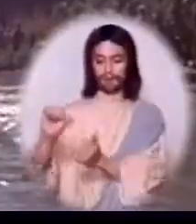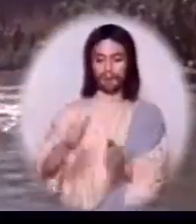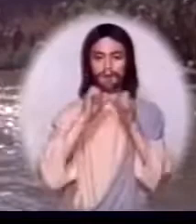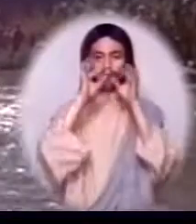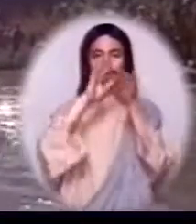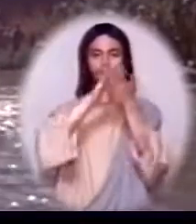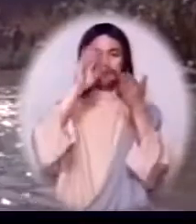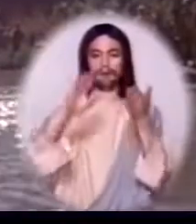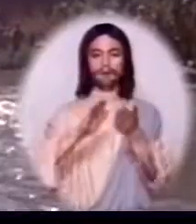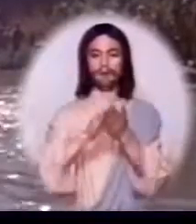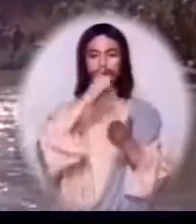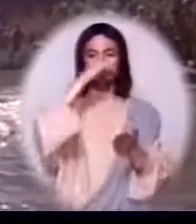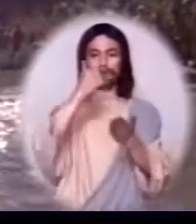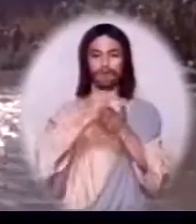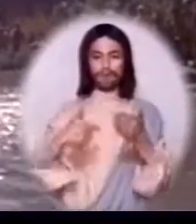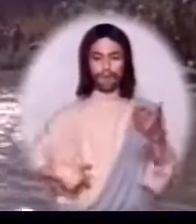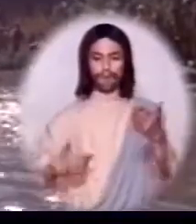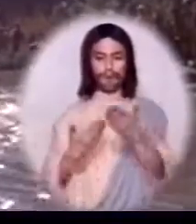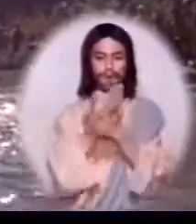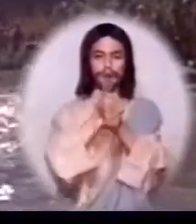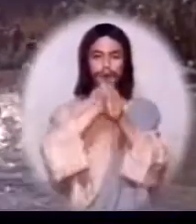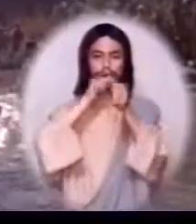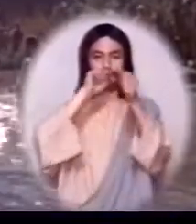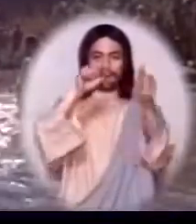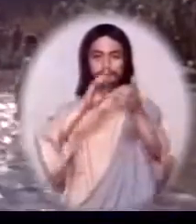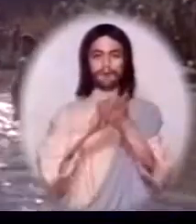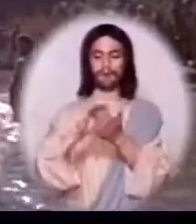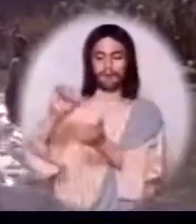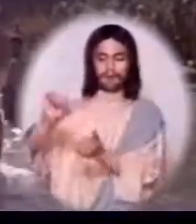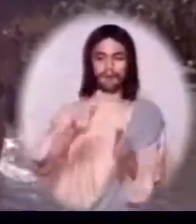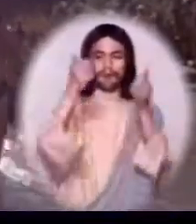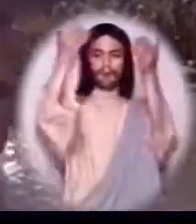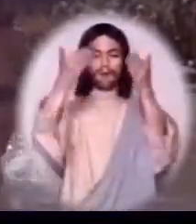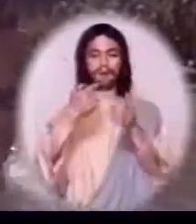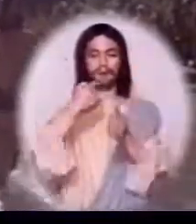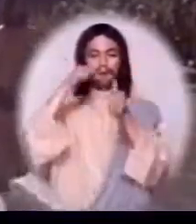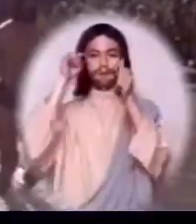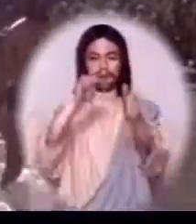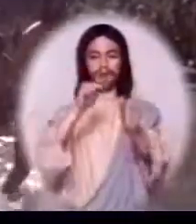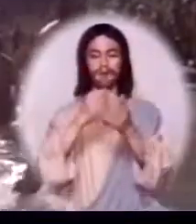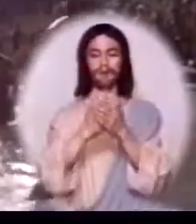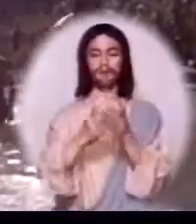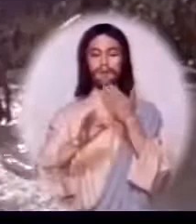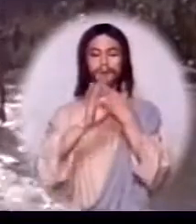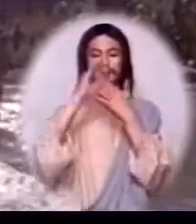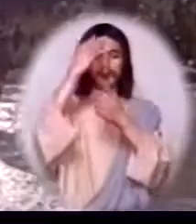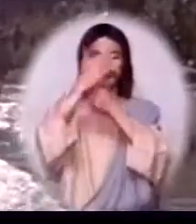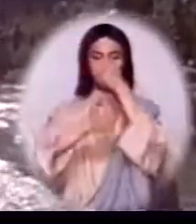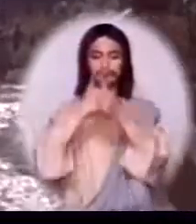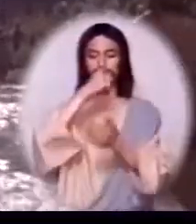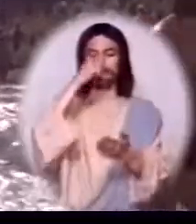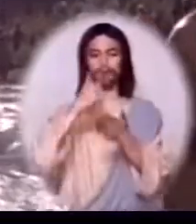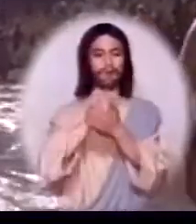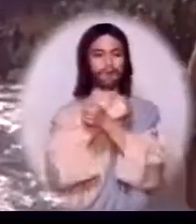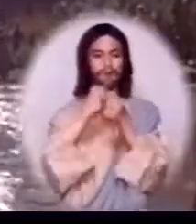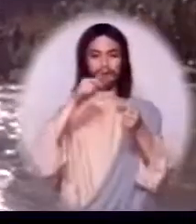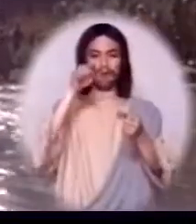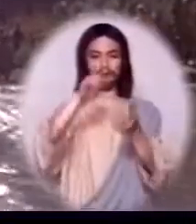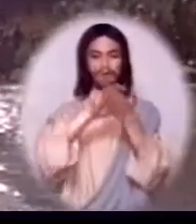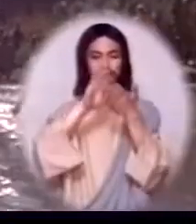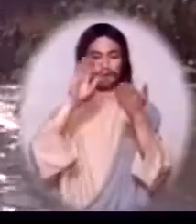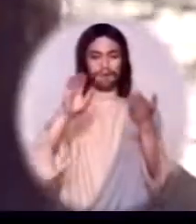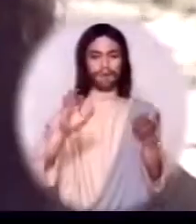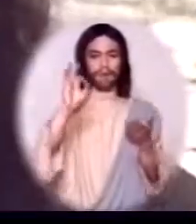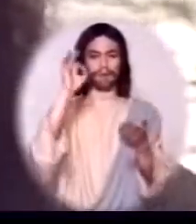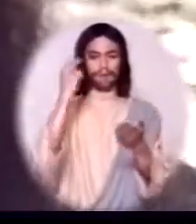전파했습니다. 죄를 회개하시오, 세례를 받으시오. 그러면 하나님이 죄를